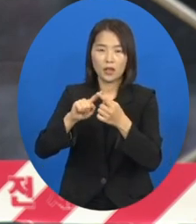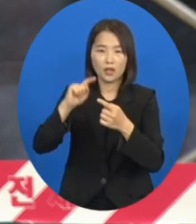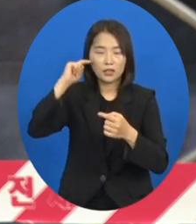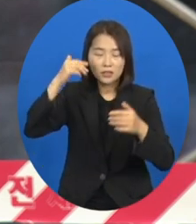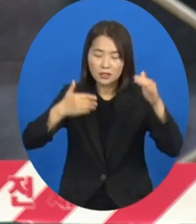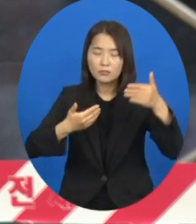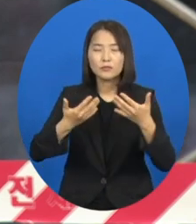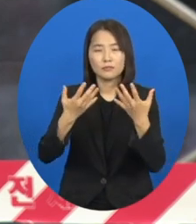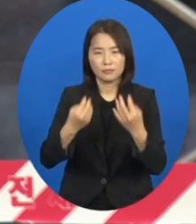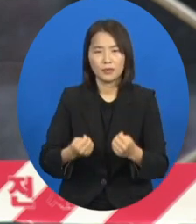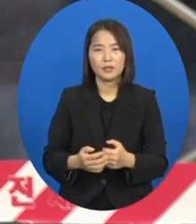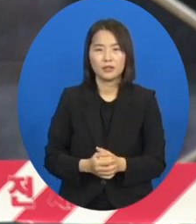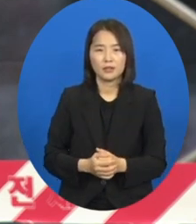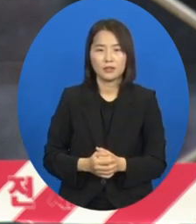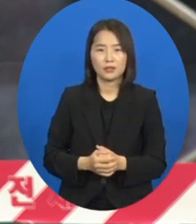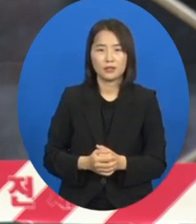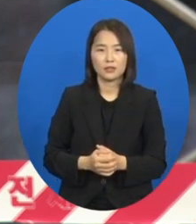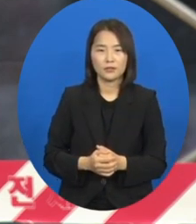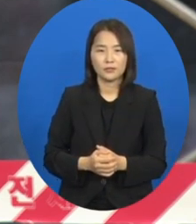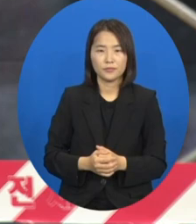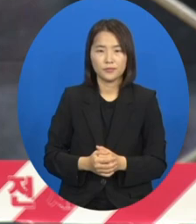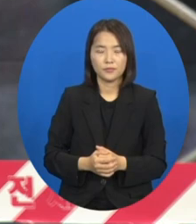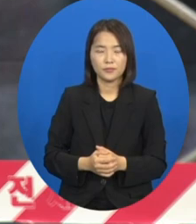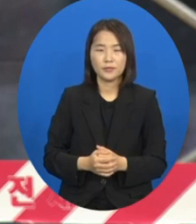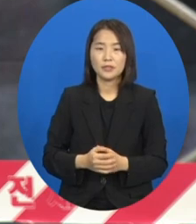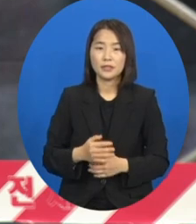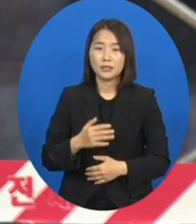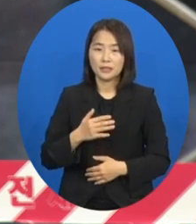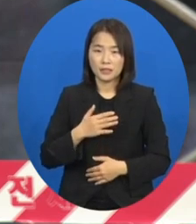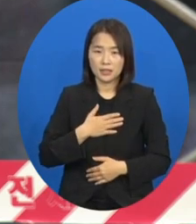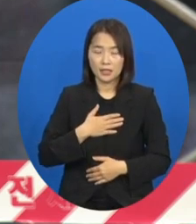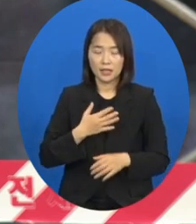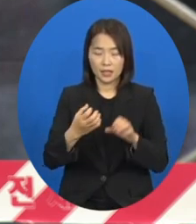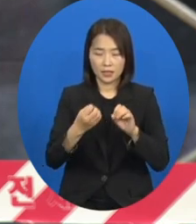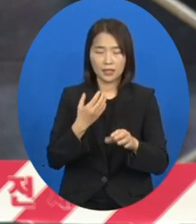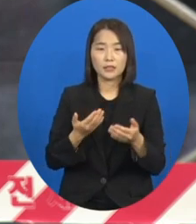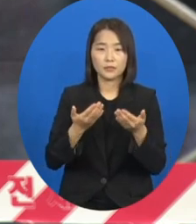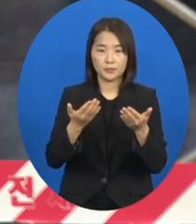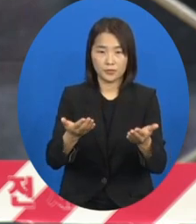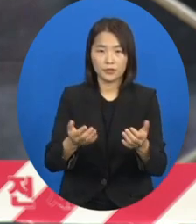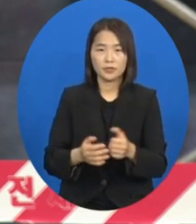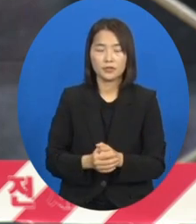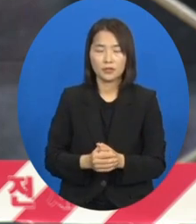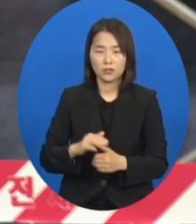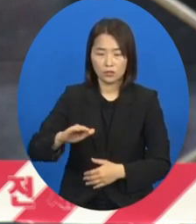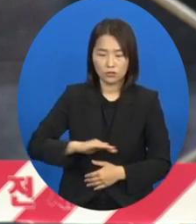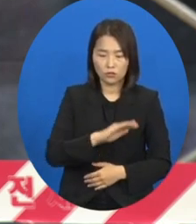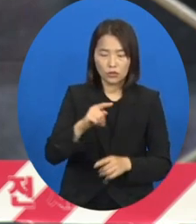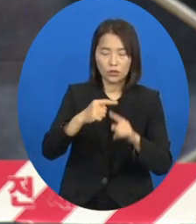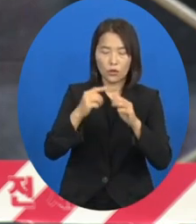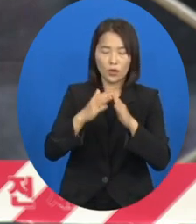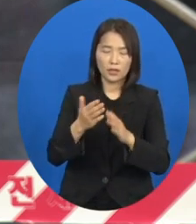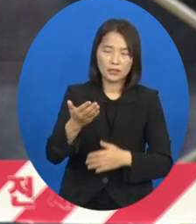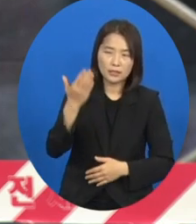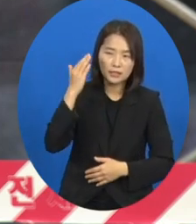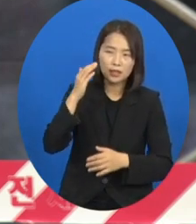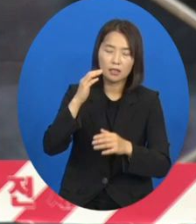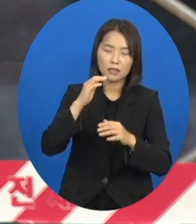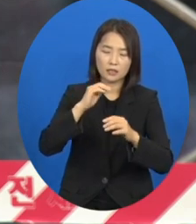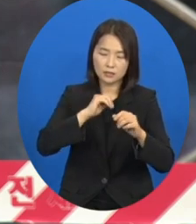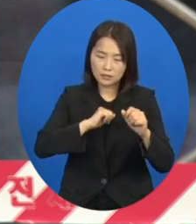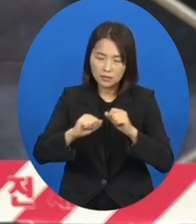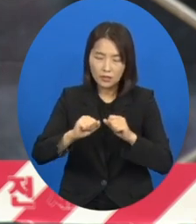그 질문에 제가 아는 선 안에서 대답을 드렸어요. 선한목자교회 지난 역사의 삶